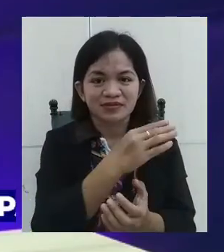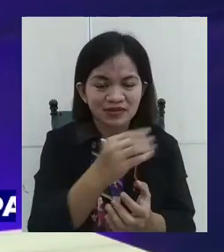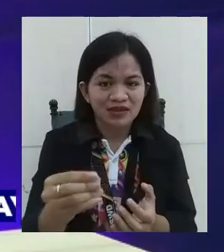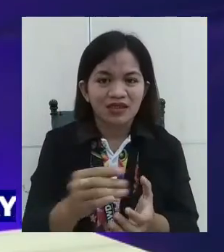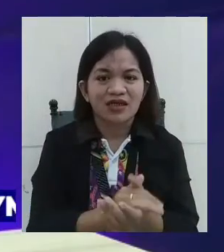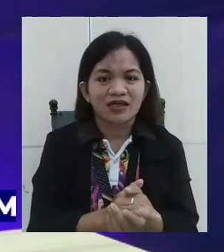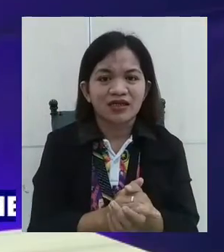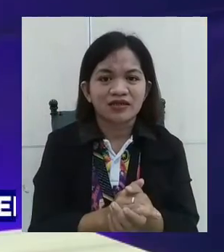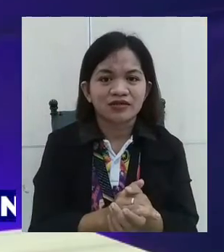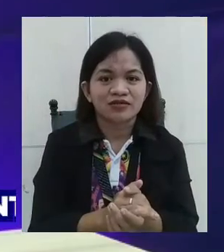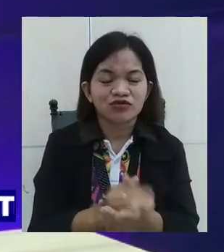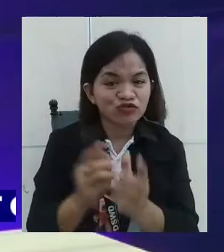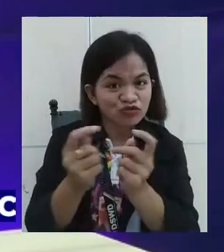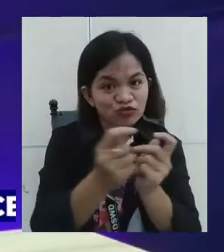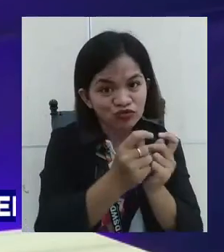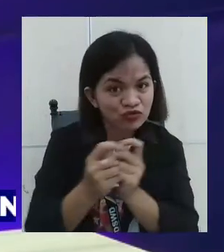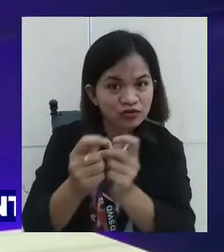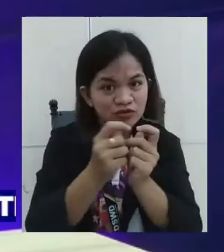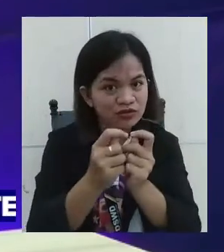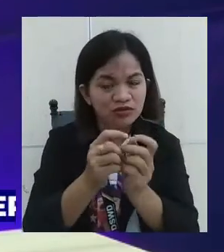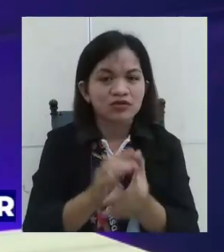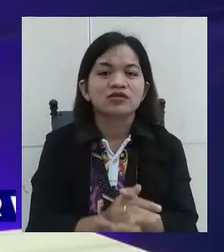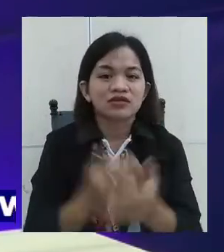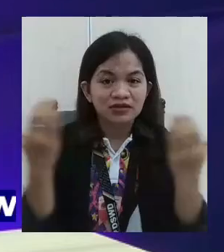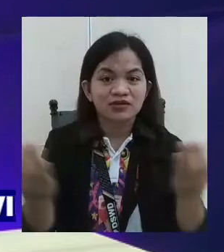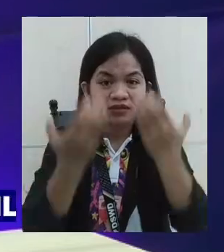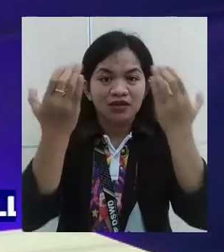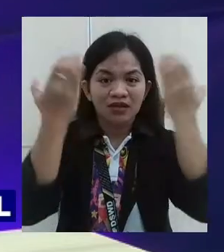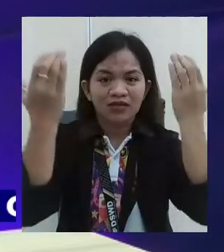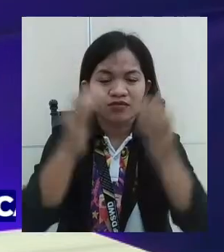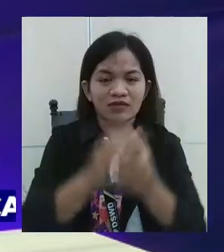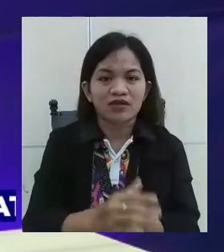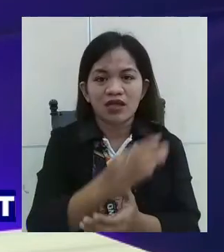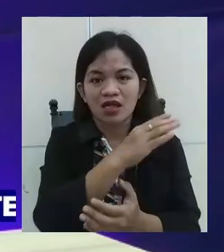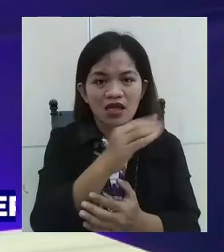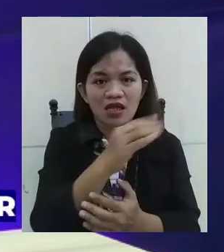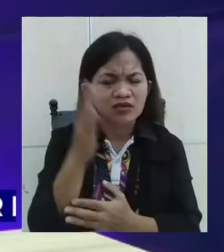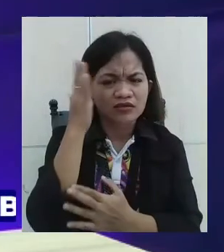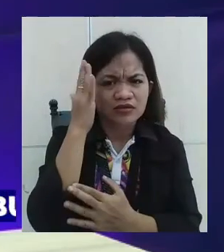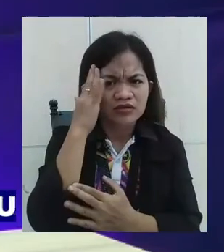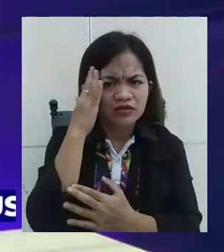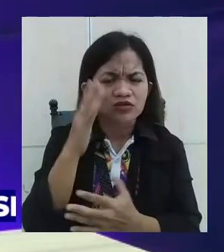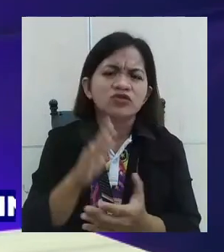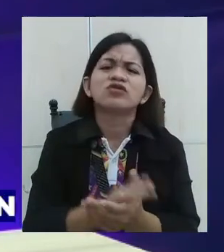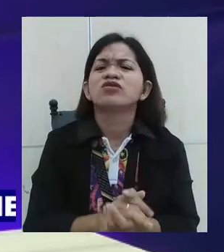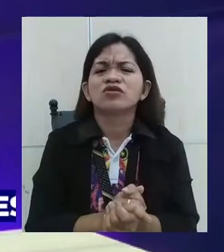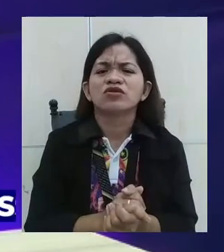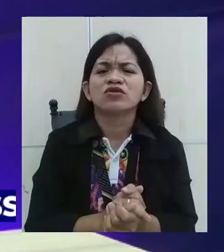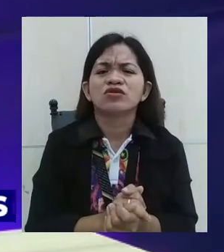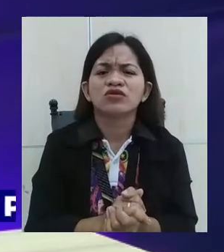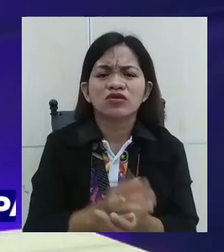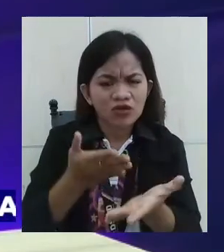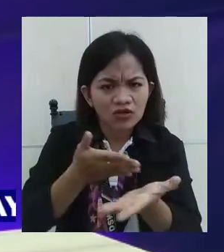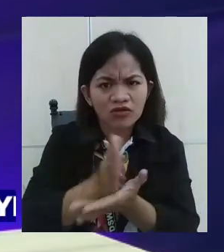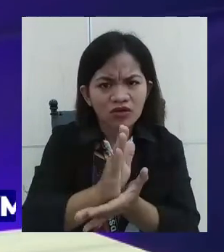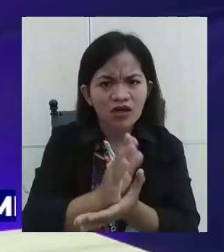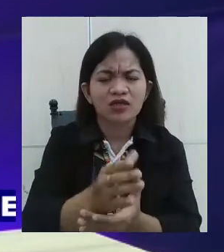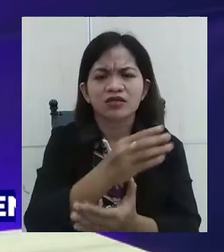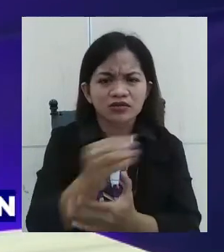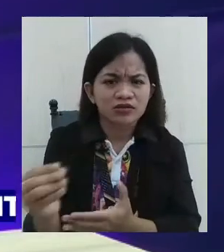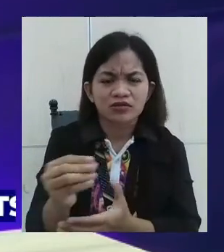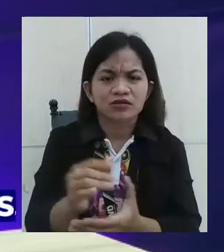nating gunitain at alamin po lahat po ng mga karapatan at ipaglaban yung karapatan ng